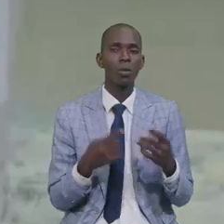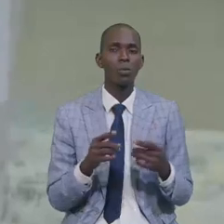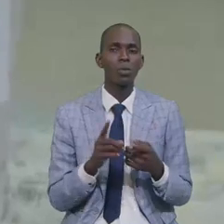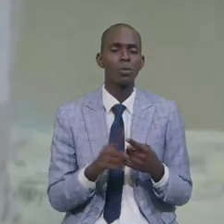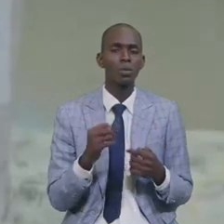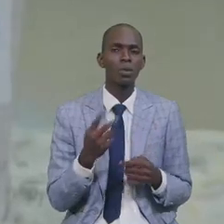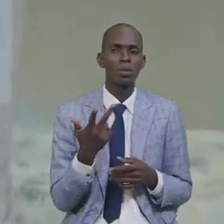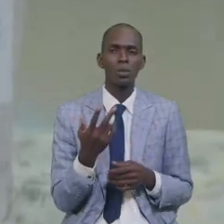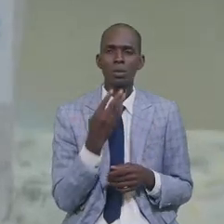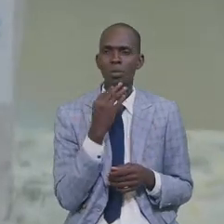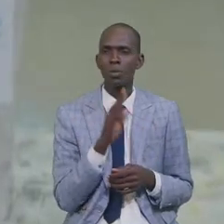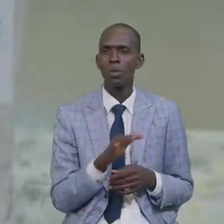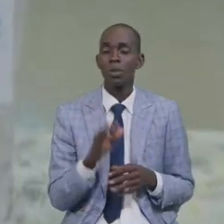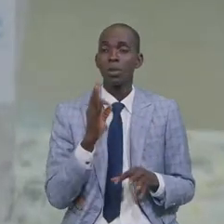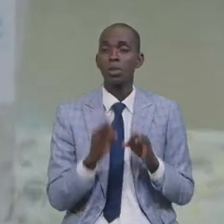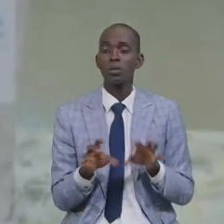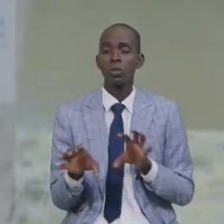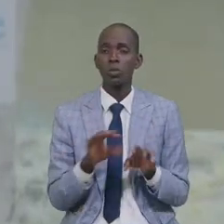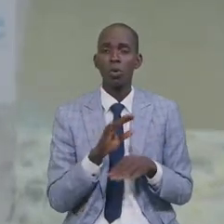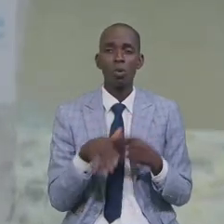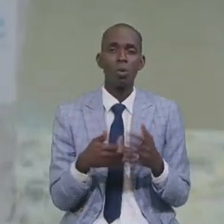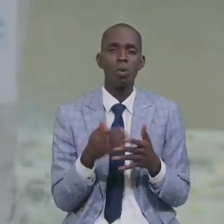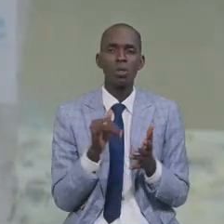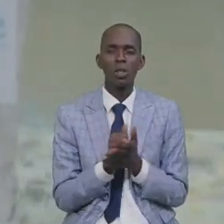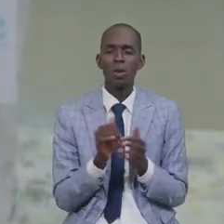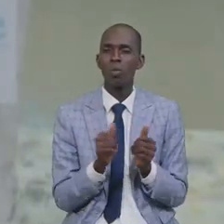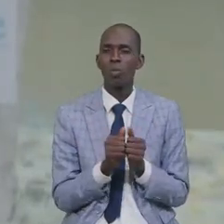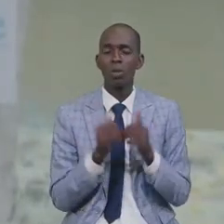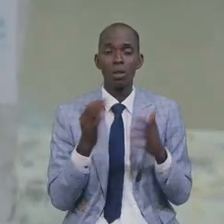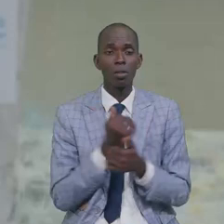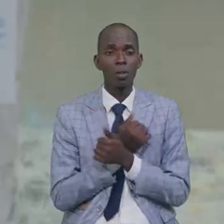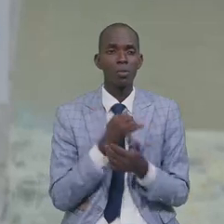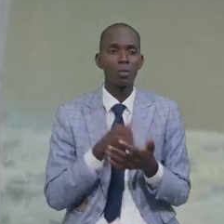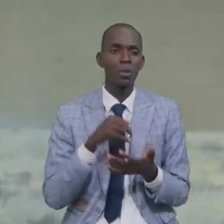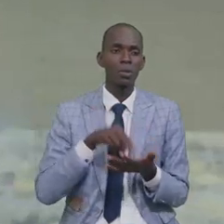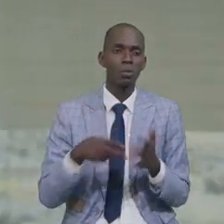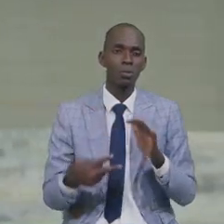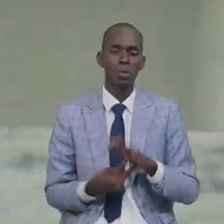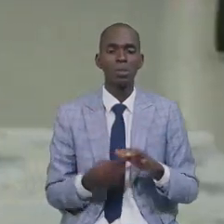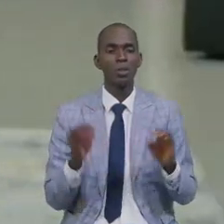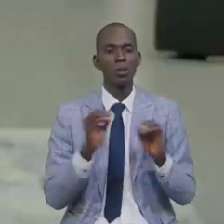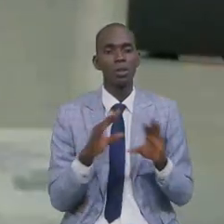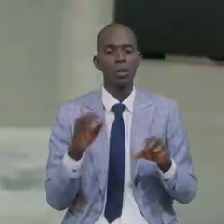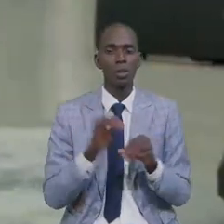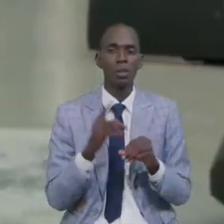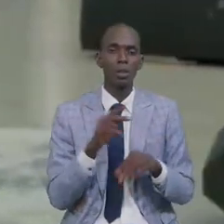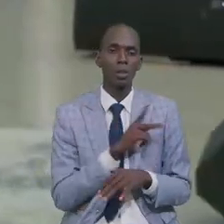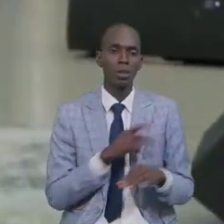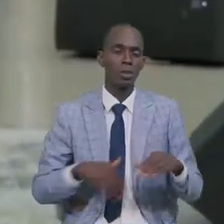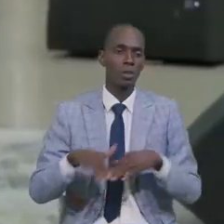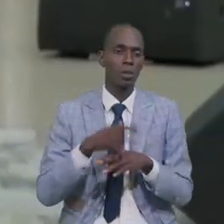comme Abednego, même si tu le fais sans la charité, l'amour, cela ne te sert de rien. Dans le royaume de